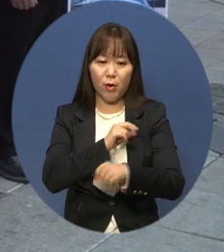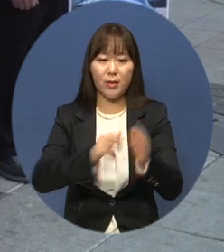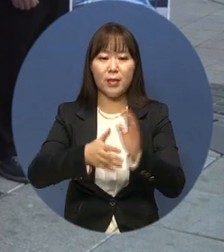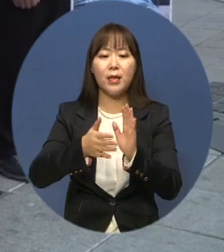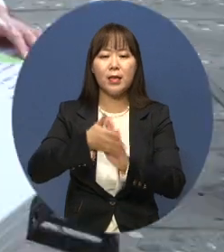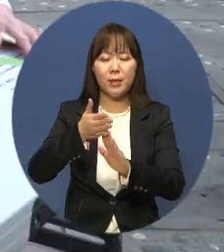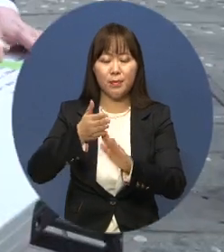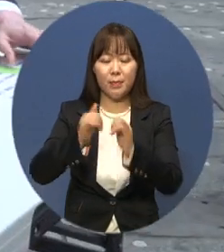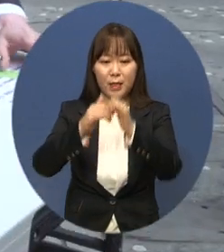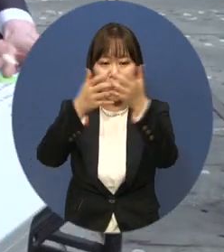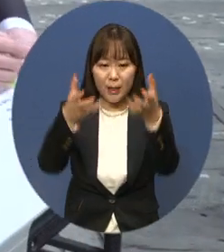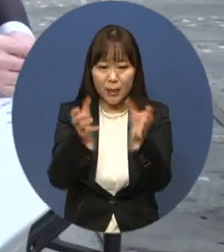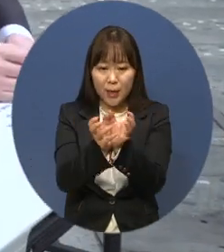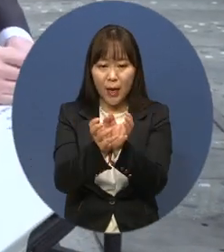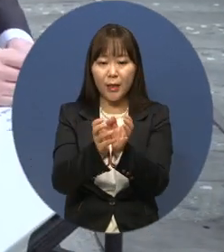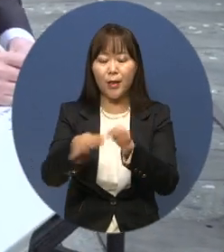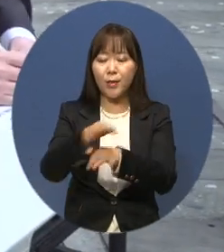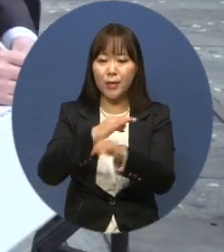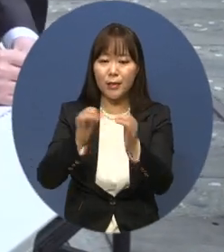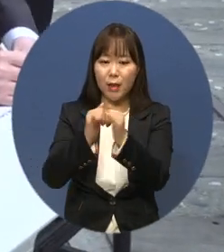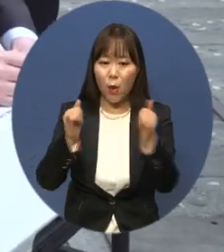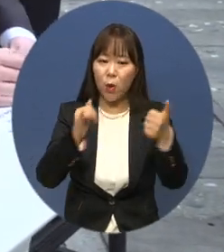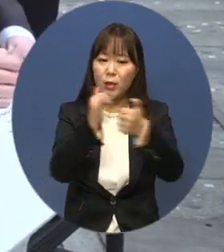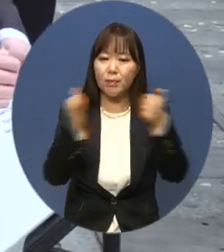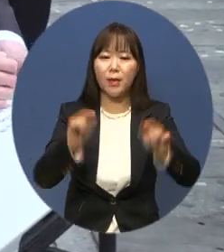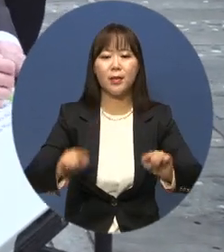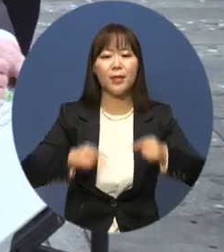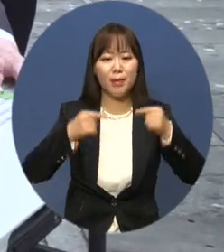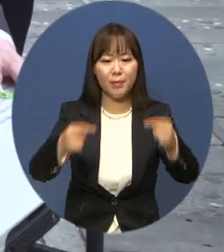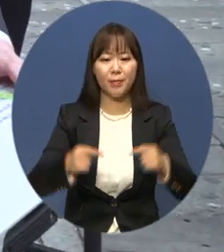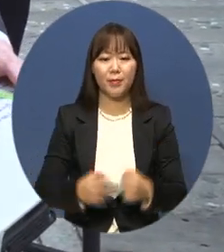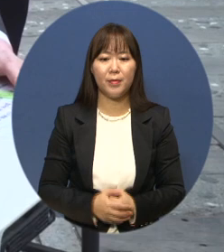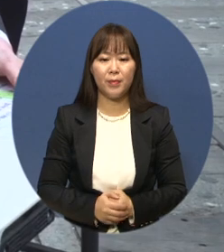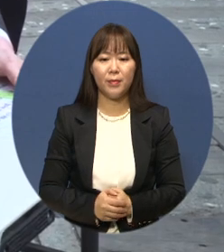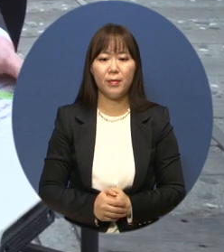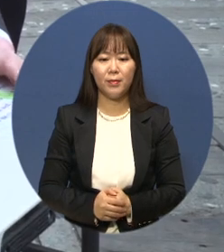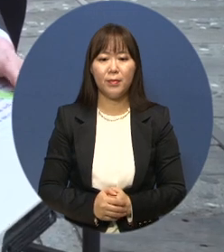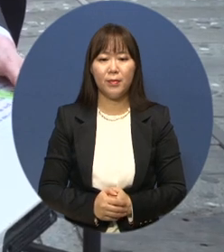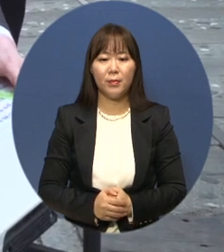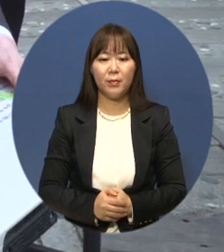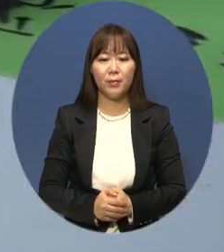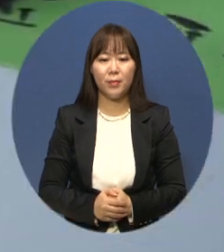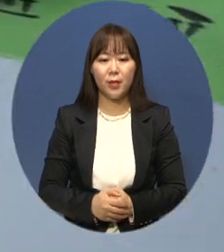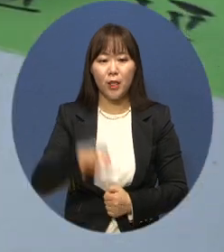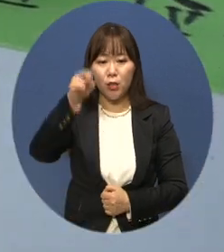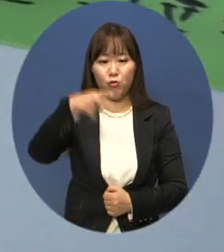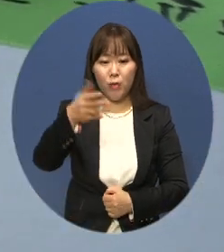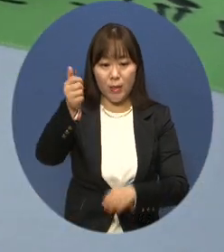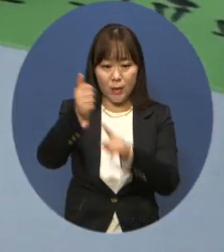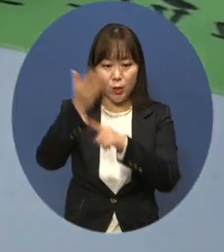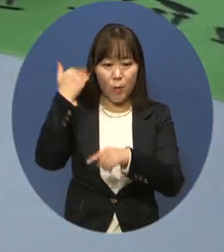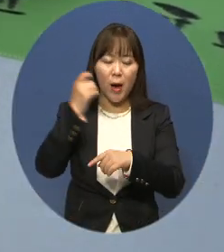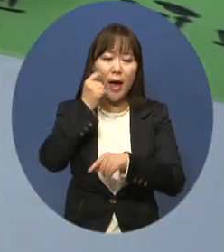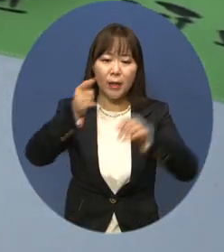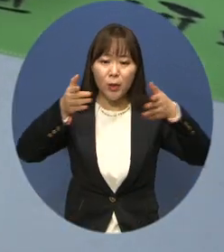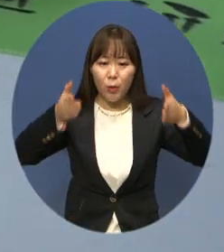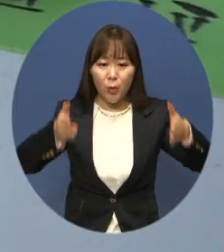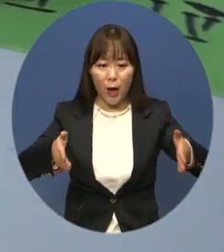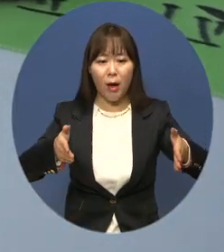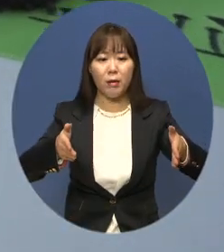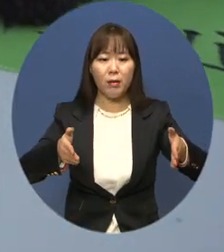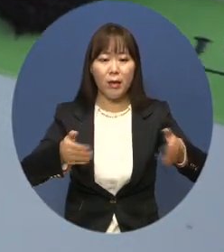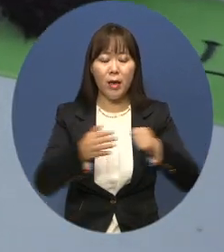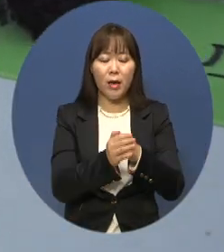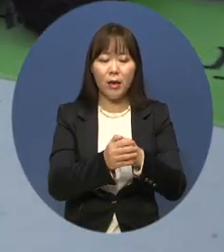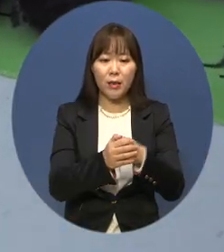지역시민사회단체, 경제계 인사 등 50여 명이 참여했습니다. 유철웅 회장은 지난 한 달간